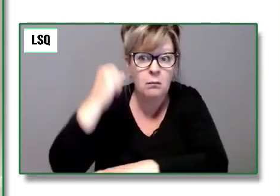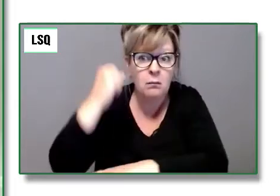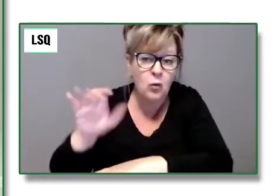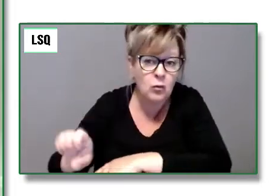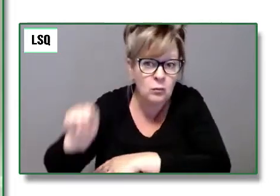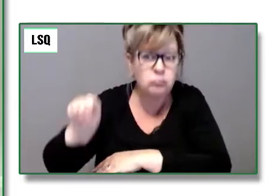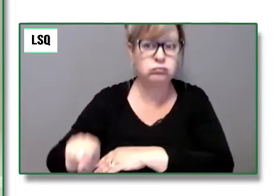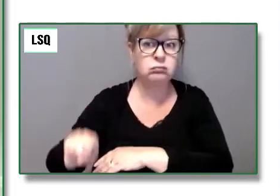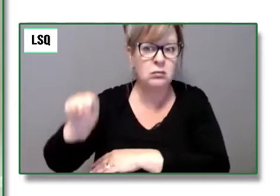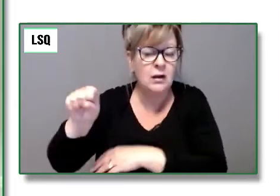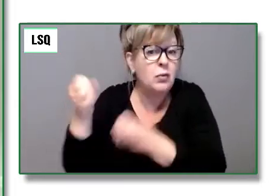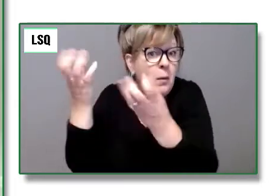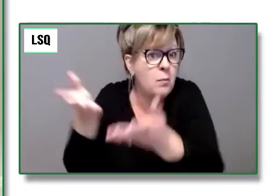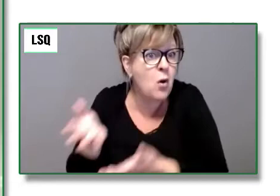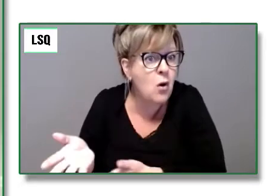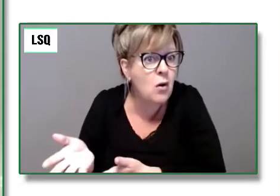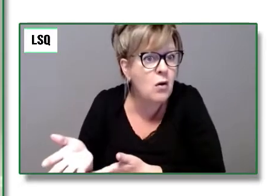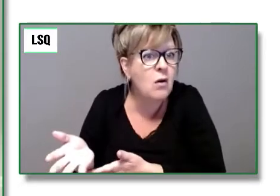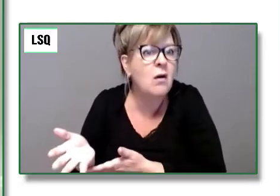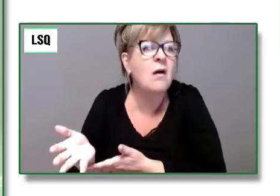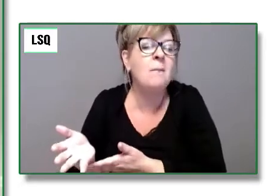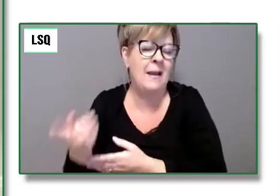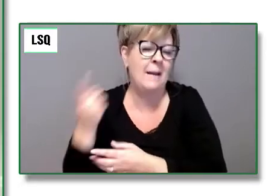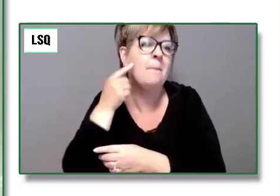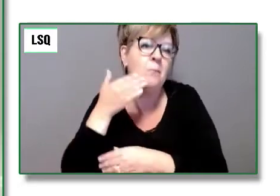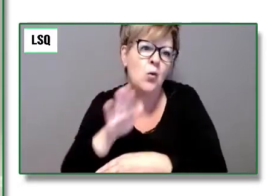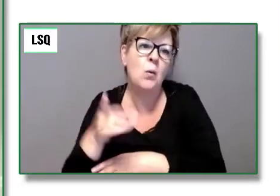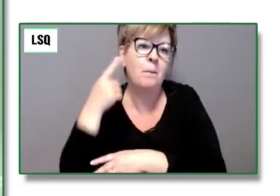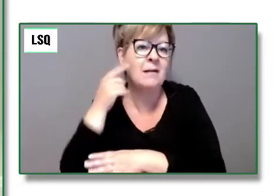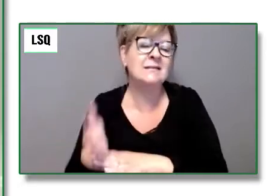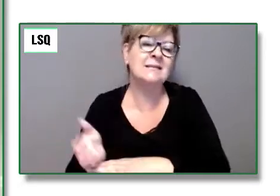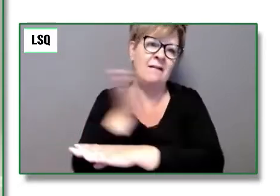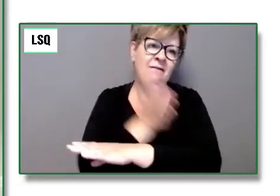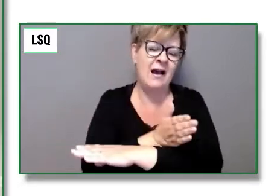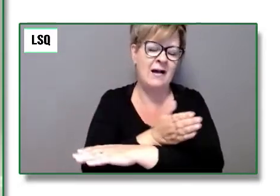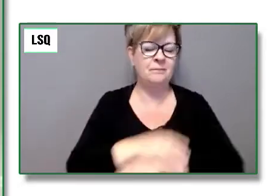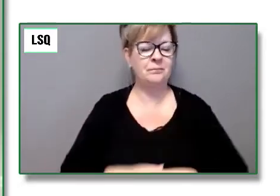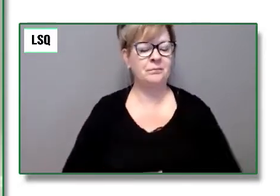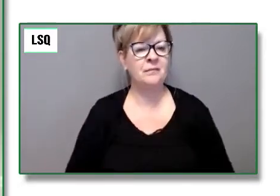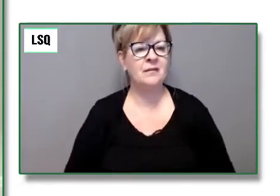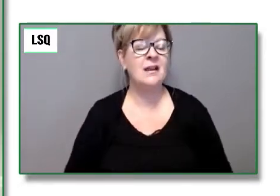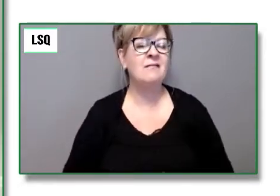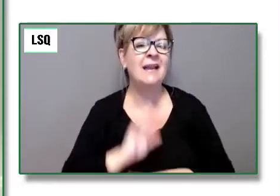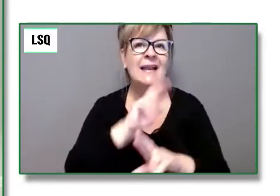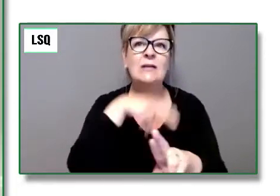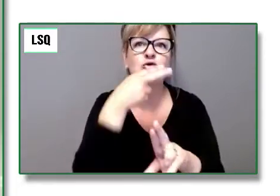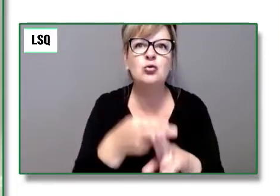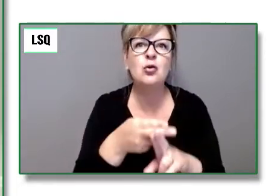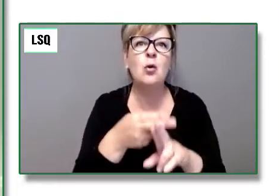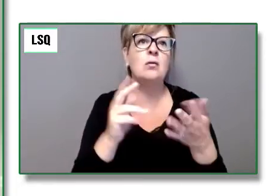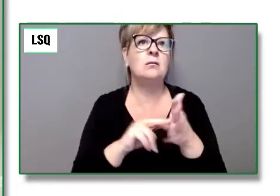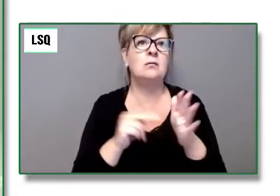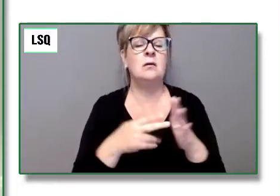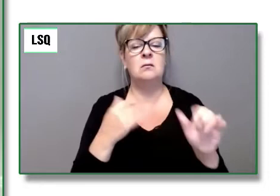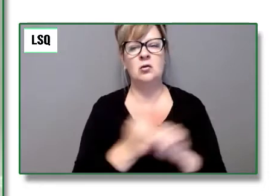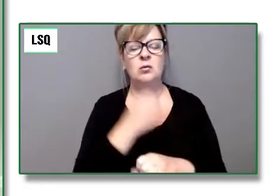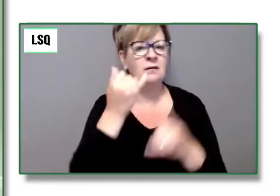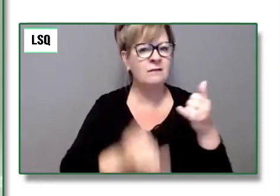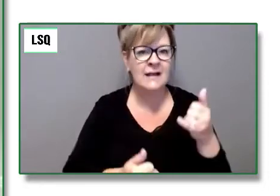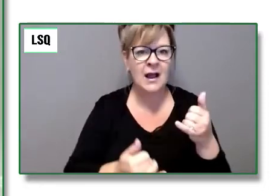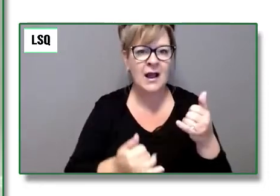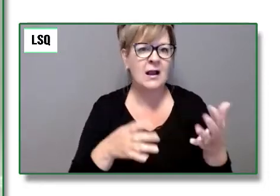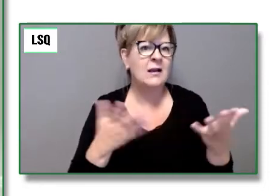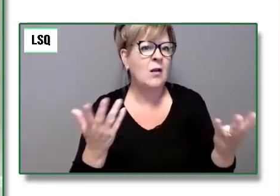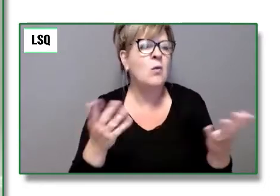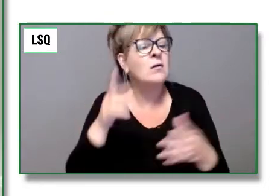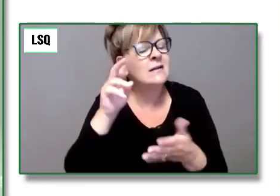l'on doit faire pour adapter la réalité afin de répondre aux besoins d'autres, aux besoins de personnes vivant avec